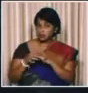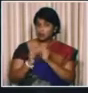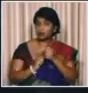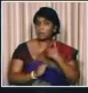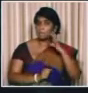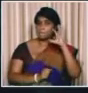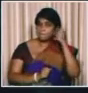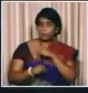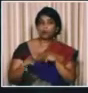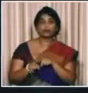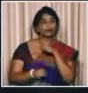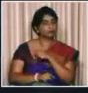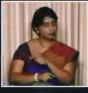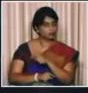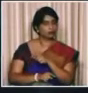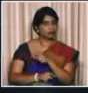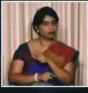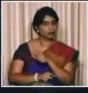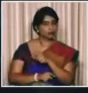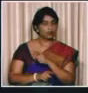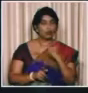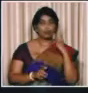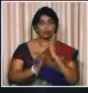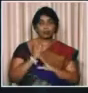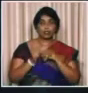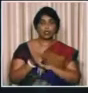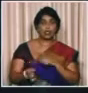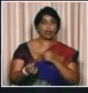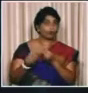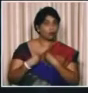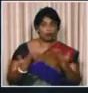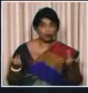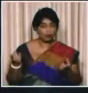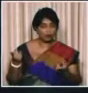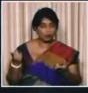කිරීමේ ප්‍රතිඵලයක් හැටියට මහුට ආරක්ෂක අමාත්‍යාංශ ලේකම් ධූරිය ලැබුණ නැද්ද